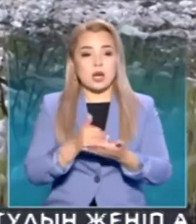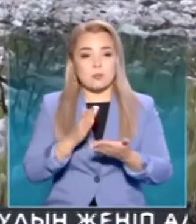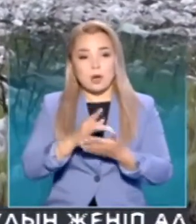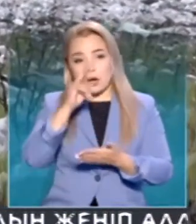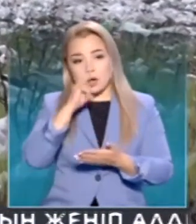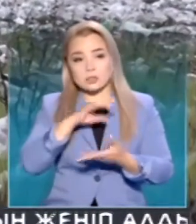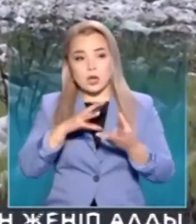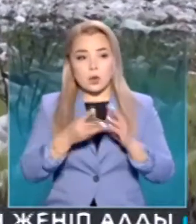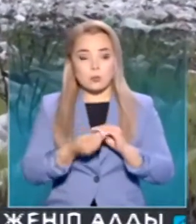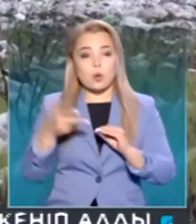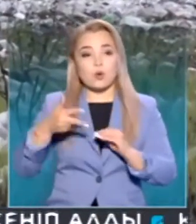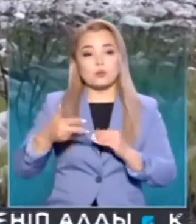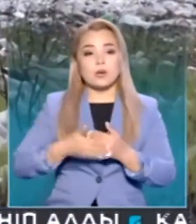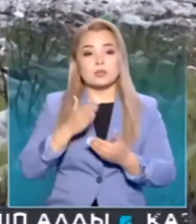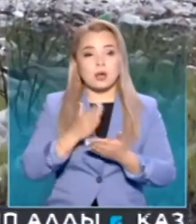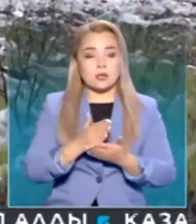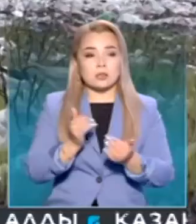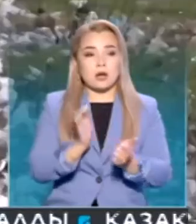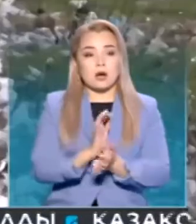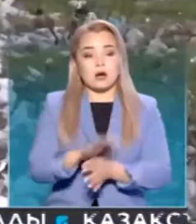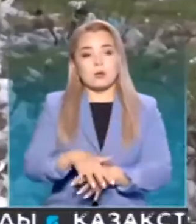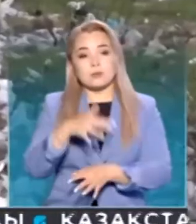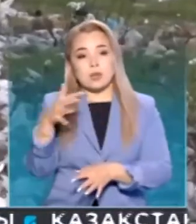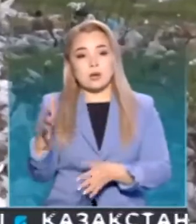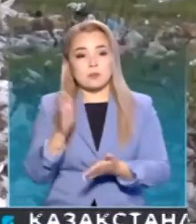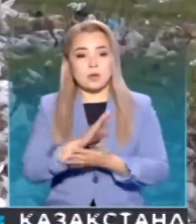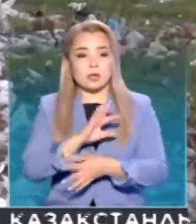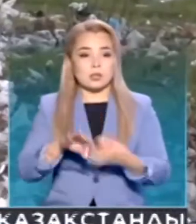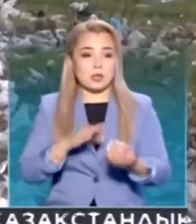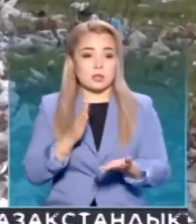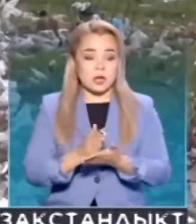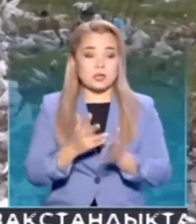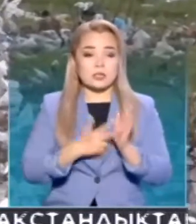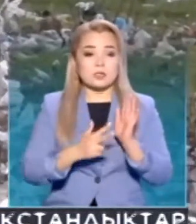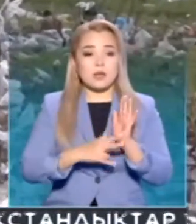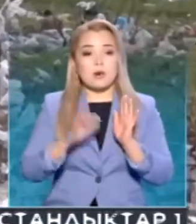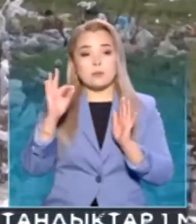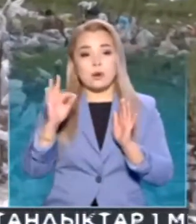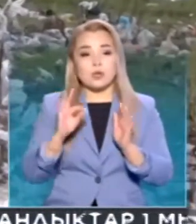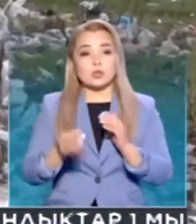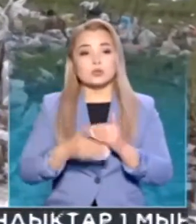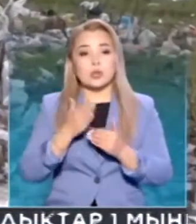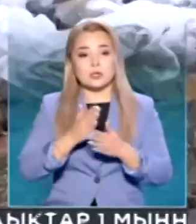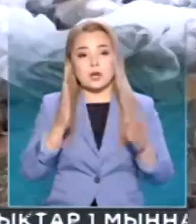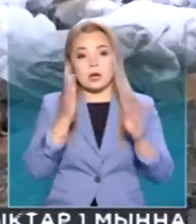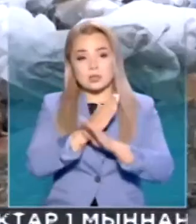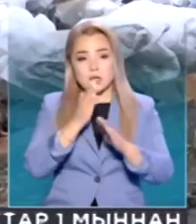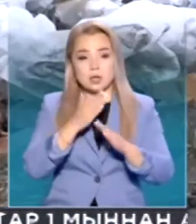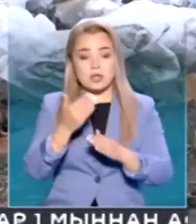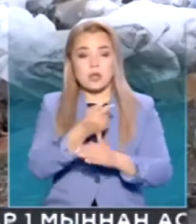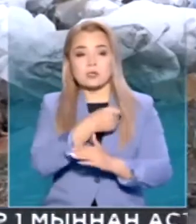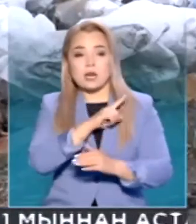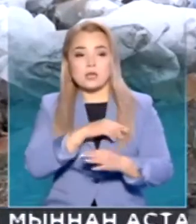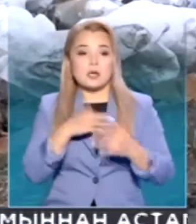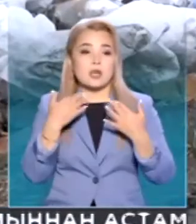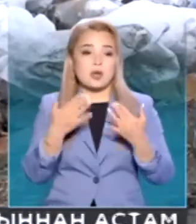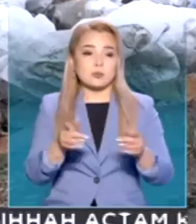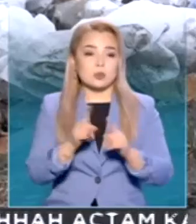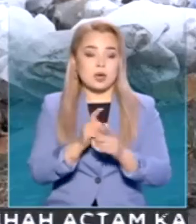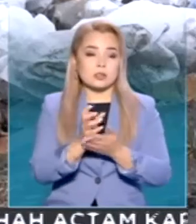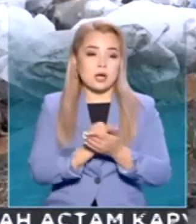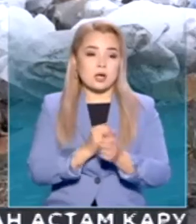Қазақстанда жалпы 3000-нан астам қоқыс полигоны бар. Мамандардың дерегенше оның 80%-ға жоғында экологиялық және санитарлық